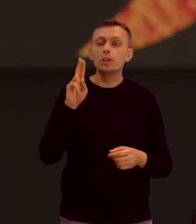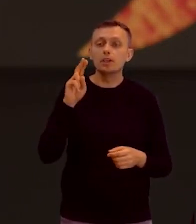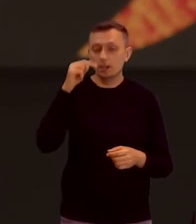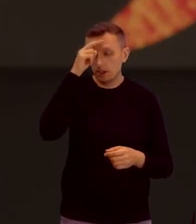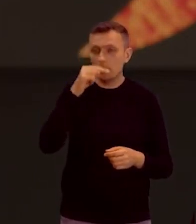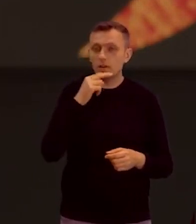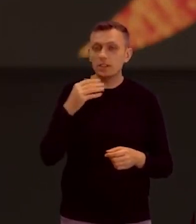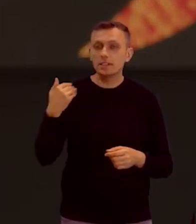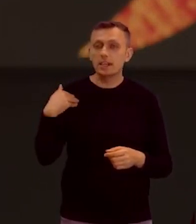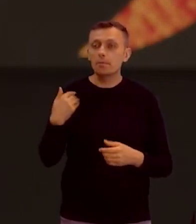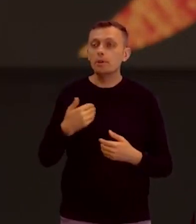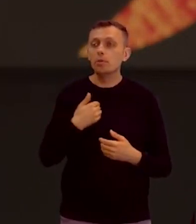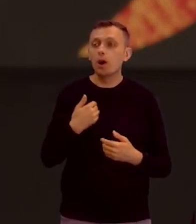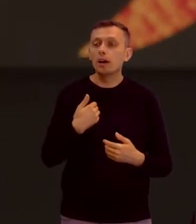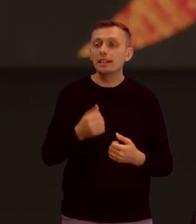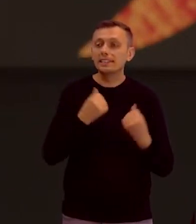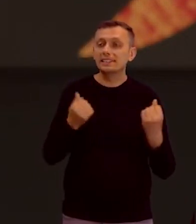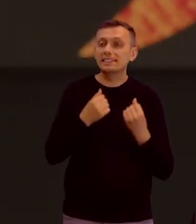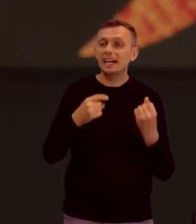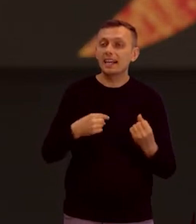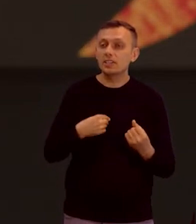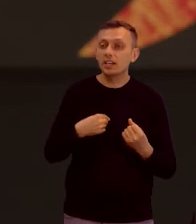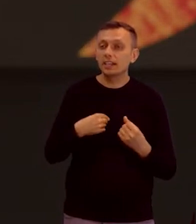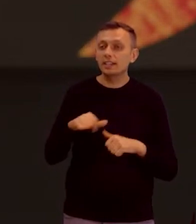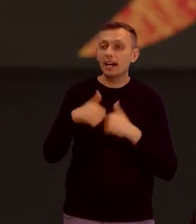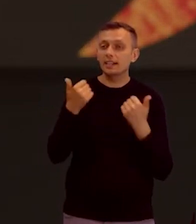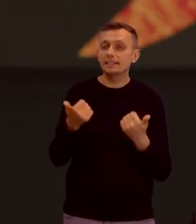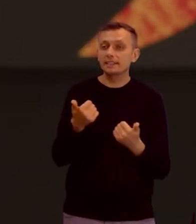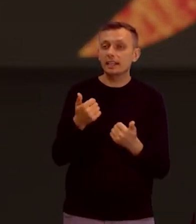gminnej spółdzielni. A ja chciałem być nauczycielem.